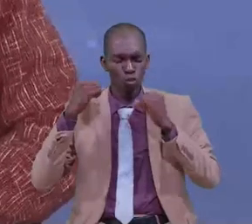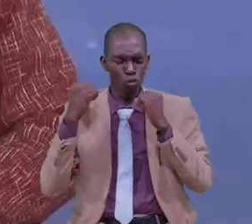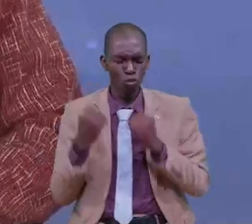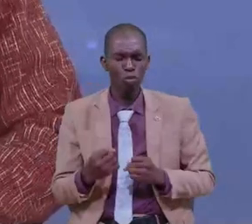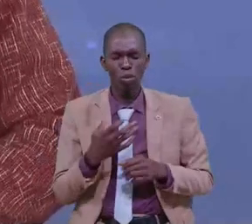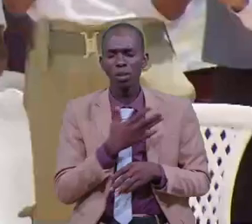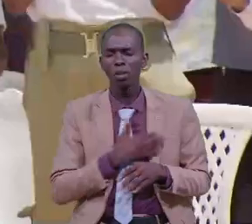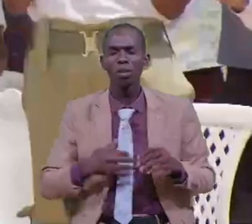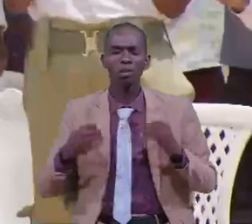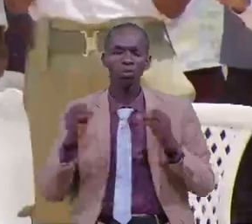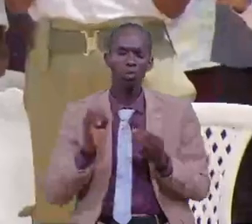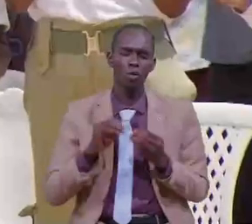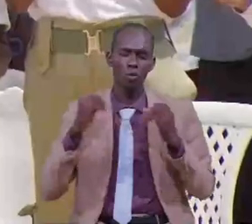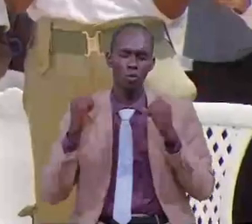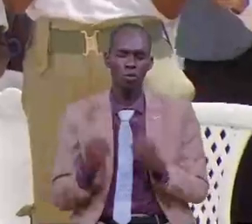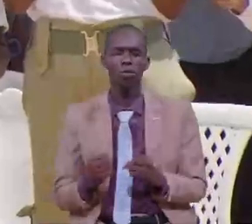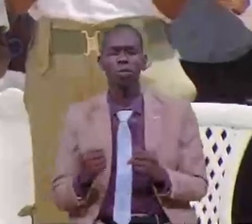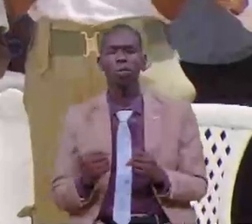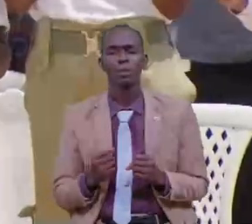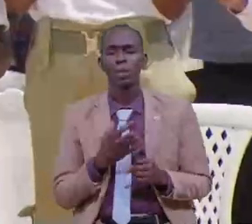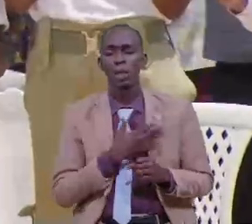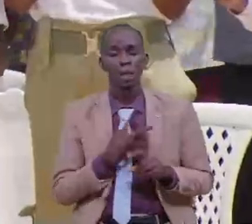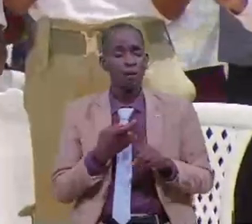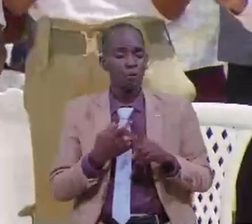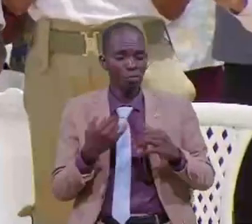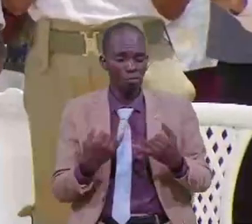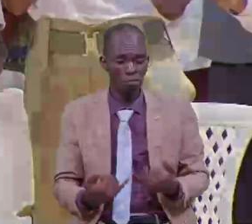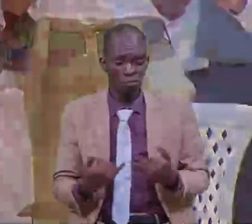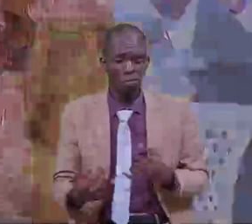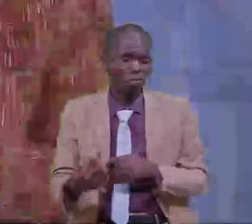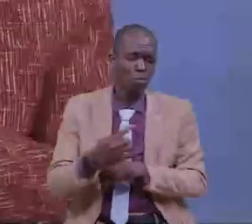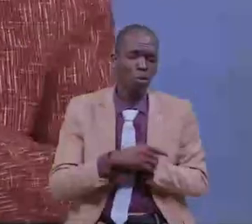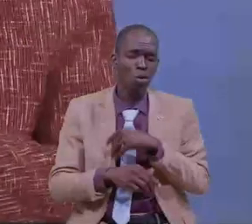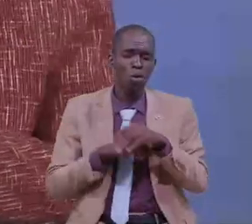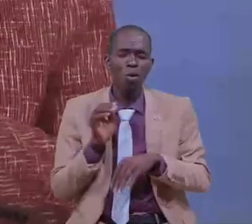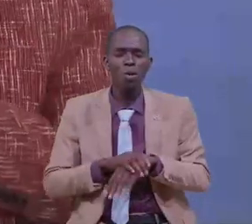Plus fort. Et à partir de ce jour,